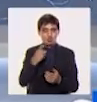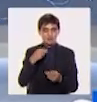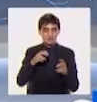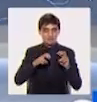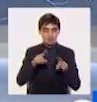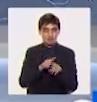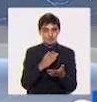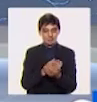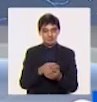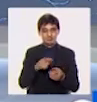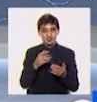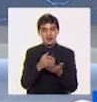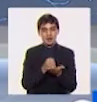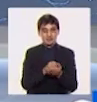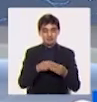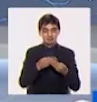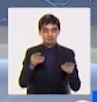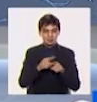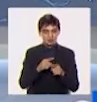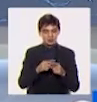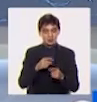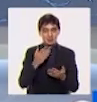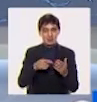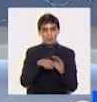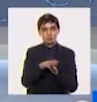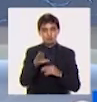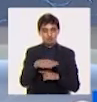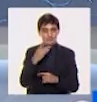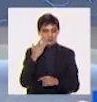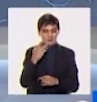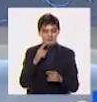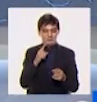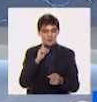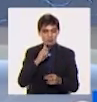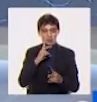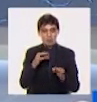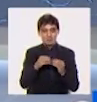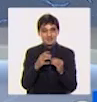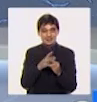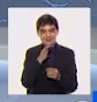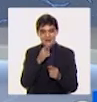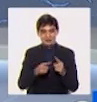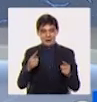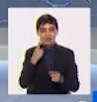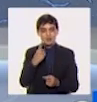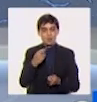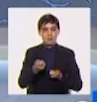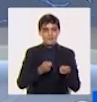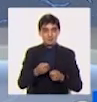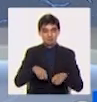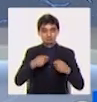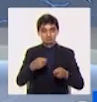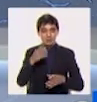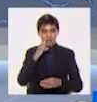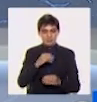және Алау кешендері әзірше бос тұр. Нысандар сатып алу құқынсыз 15 жылға бір ғана басқарушының қолына